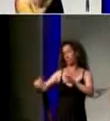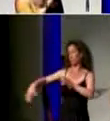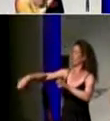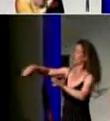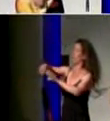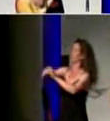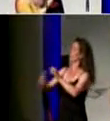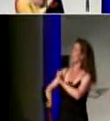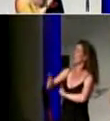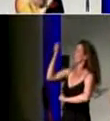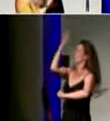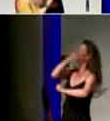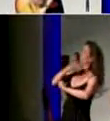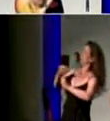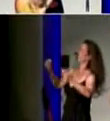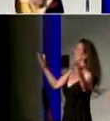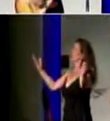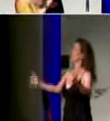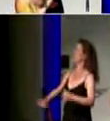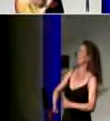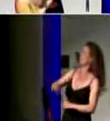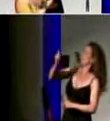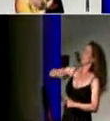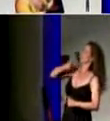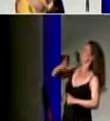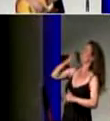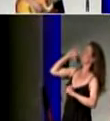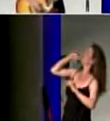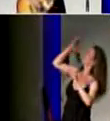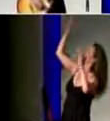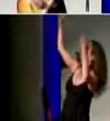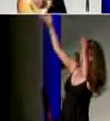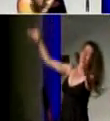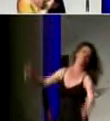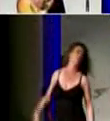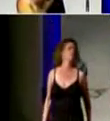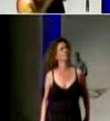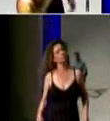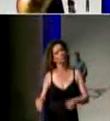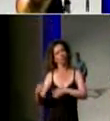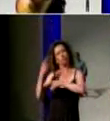Il y en aura d'autres, plus jeunes, plus fous,